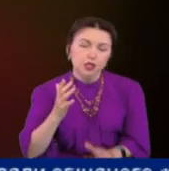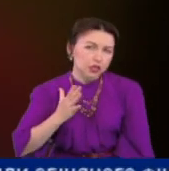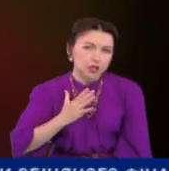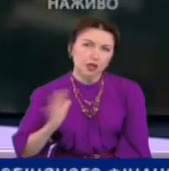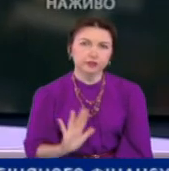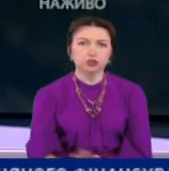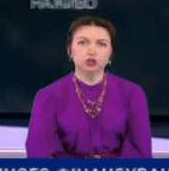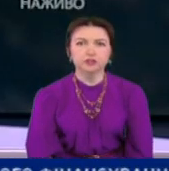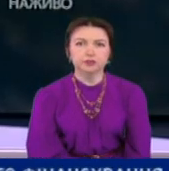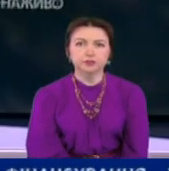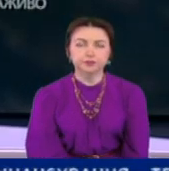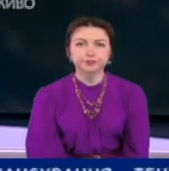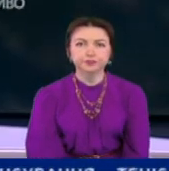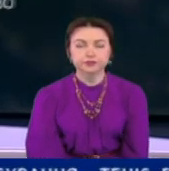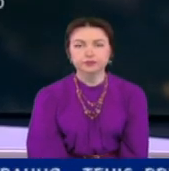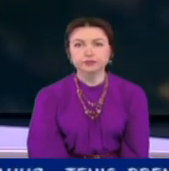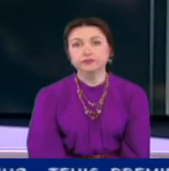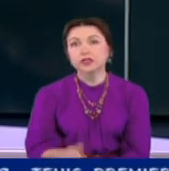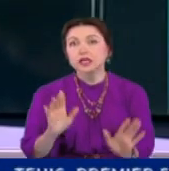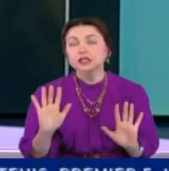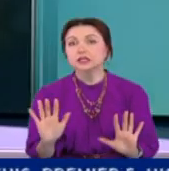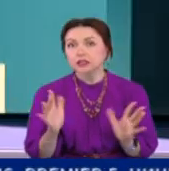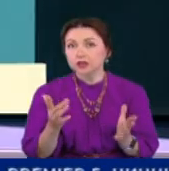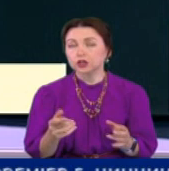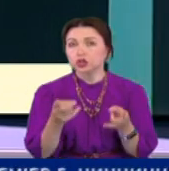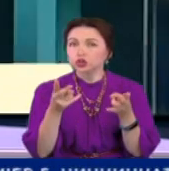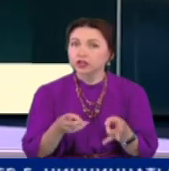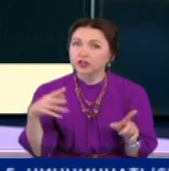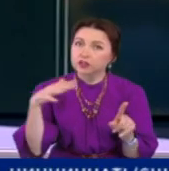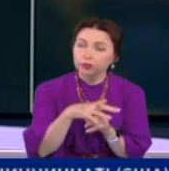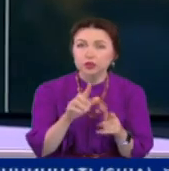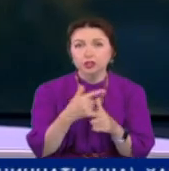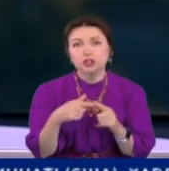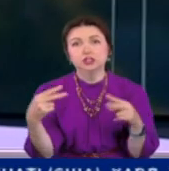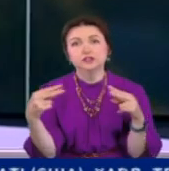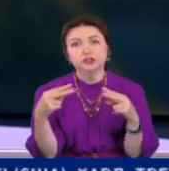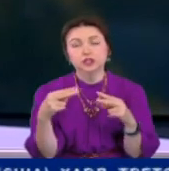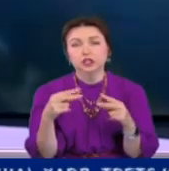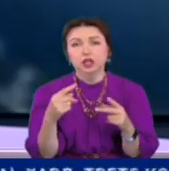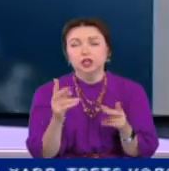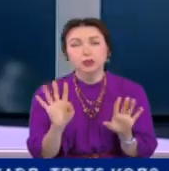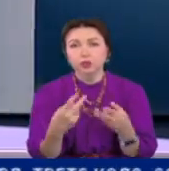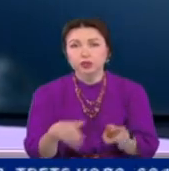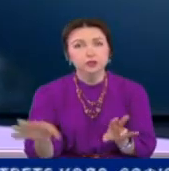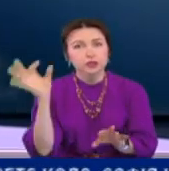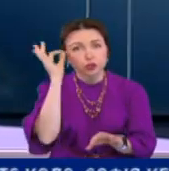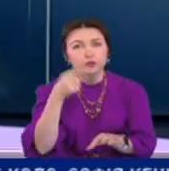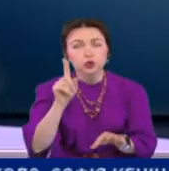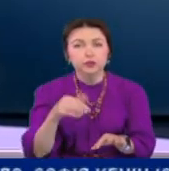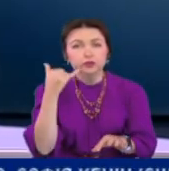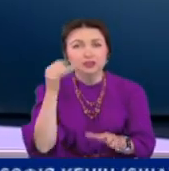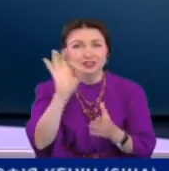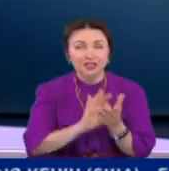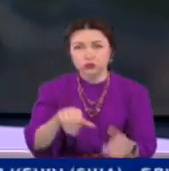здержався. Стали жертвою нападу чи свідком злочину, не потрібно згадувати номер телефону, просто тисніть на